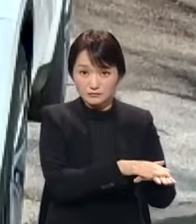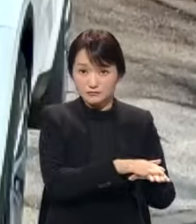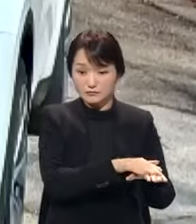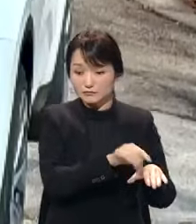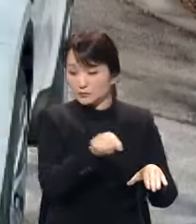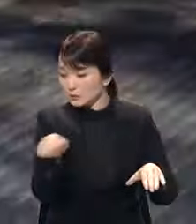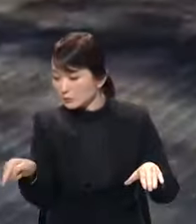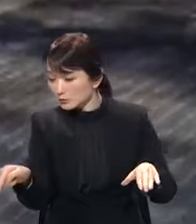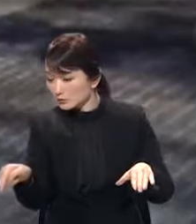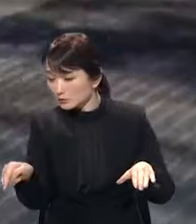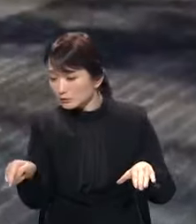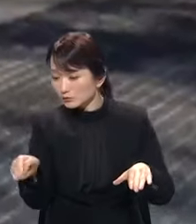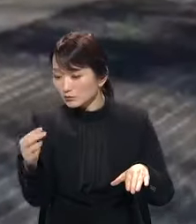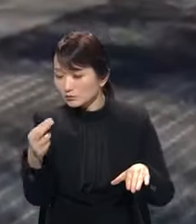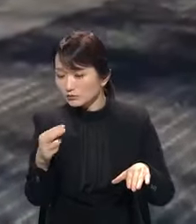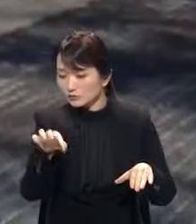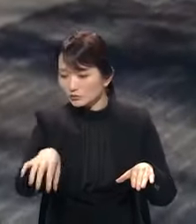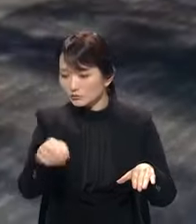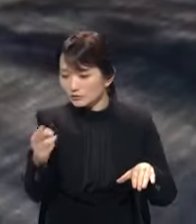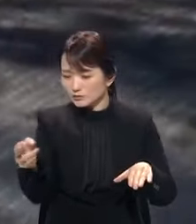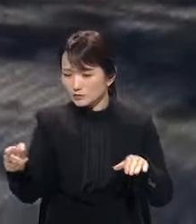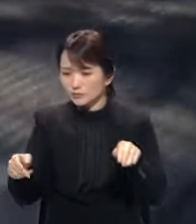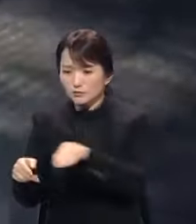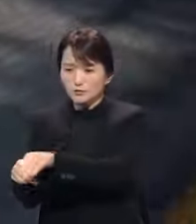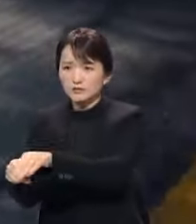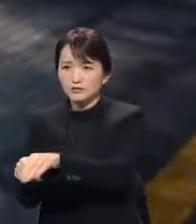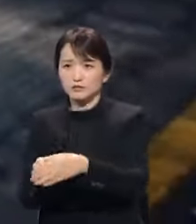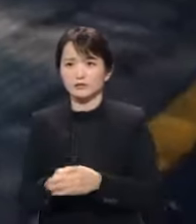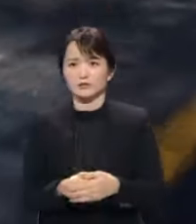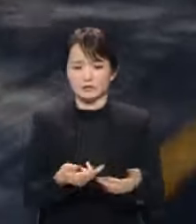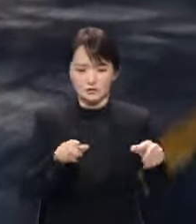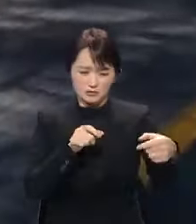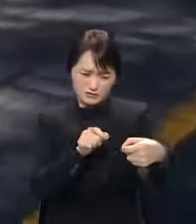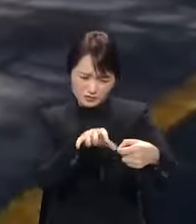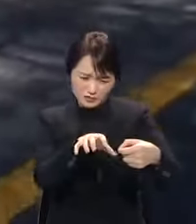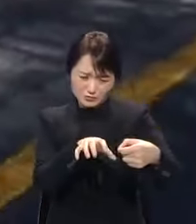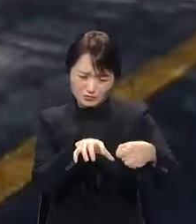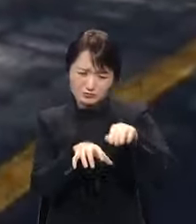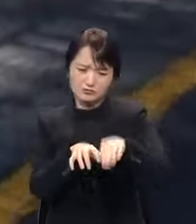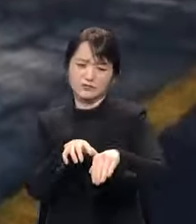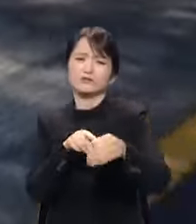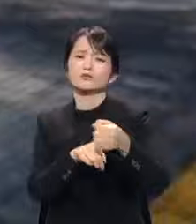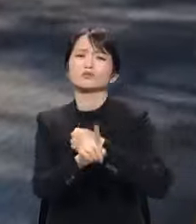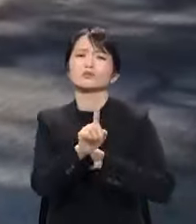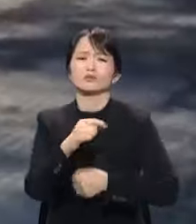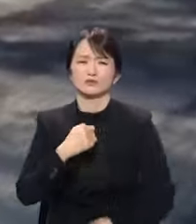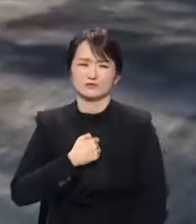세울 공간도 많은데 왜 꼭 저렇게 입구 한복판에 으이구 답답합니다.